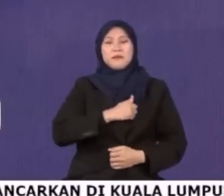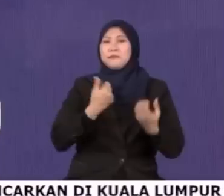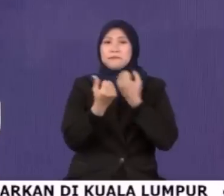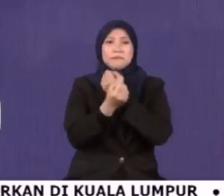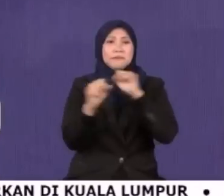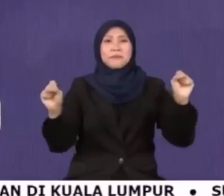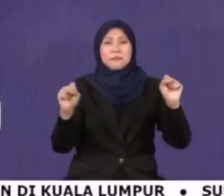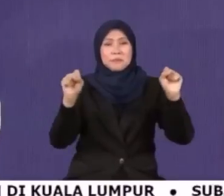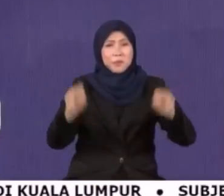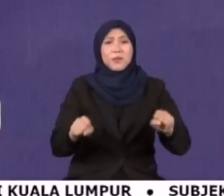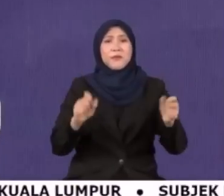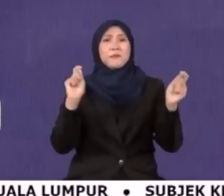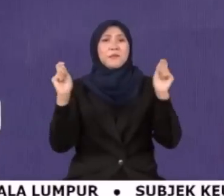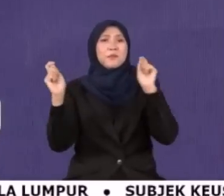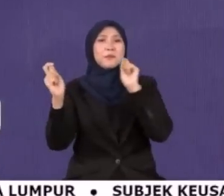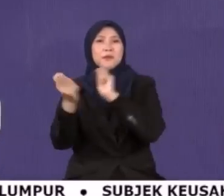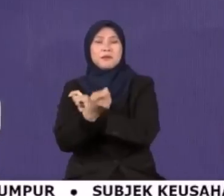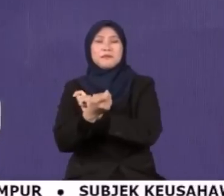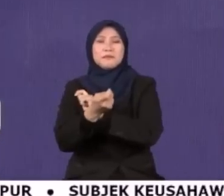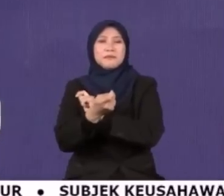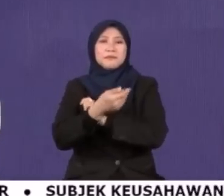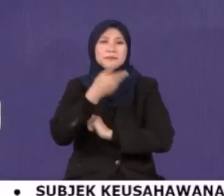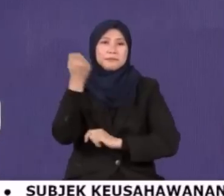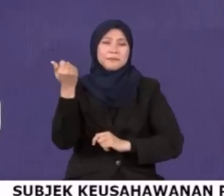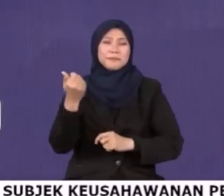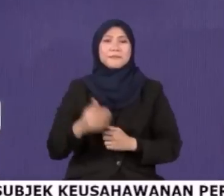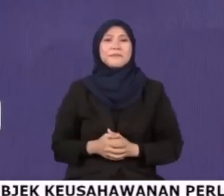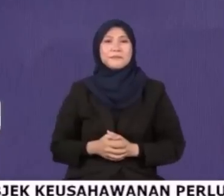perubahan yang wajar